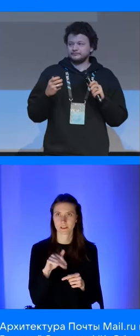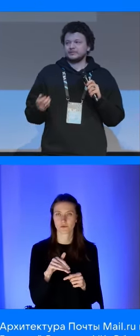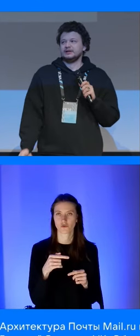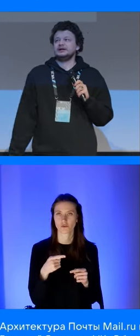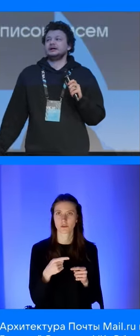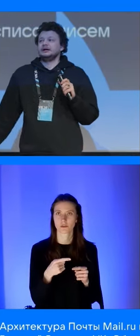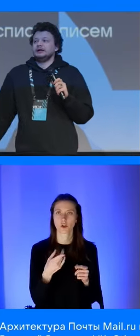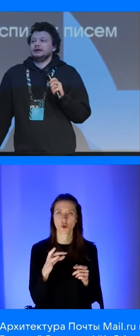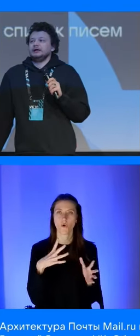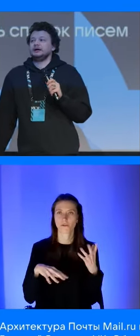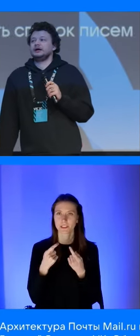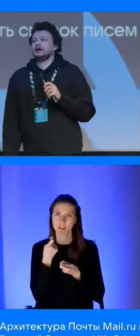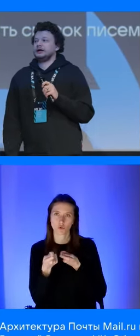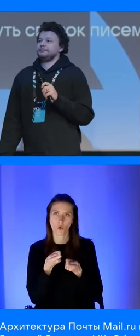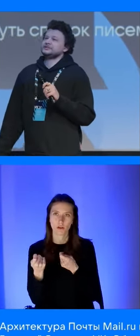монолите.